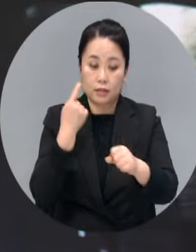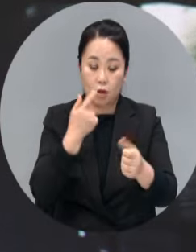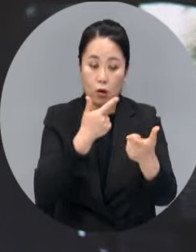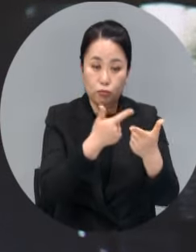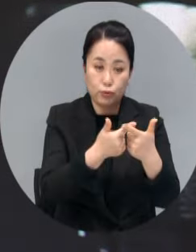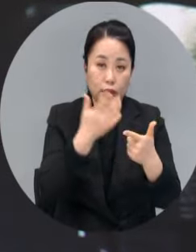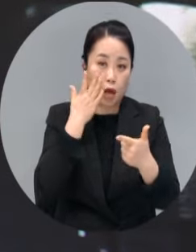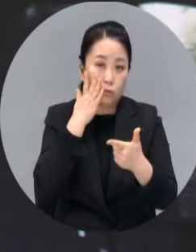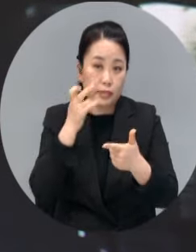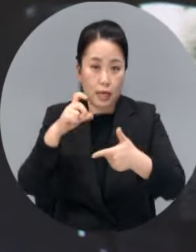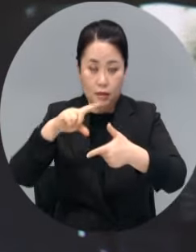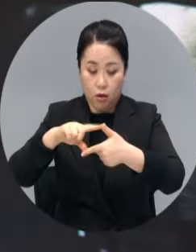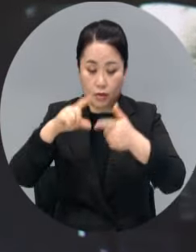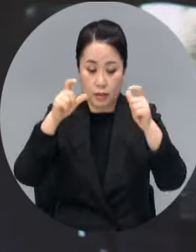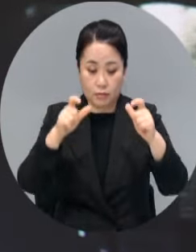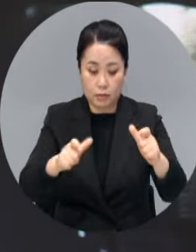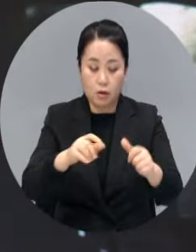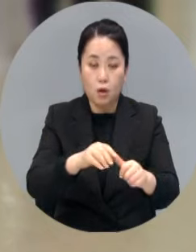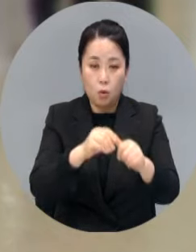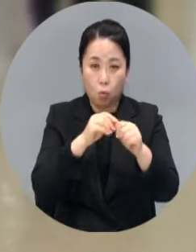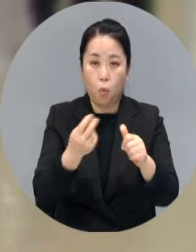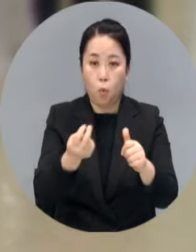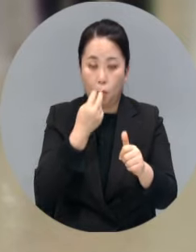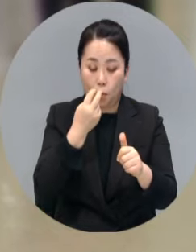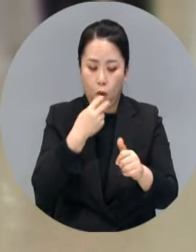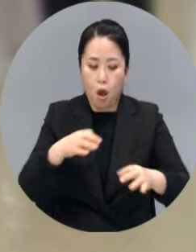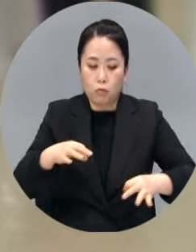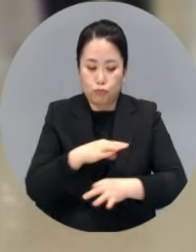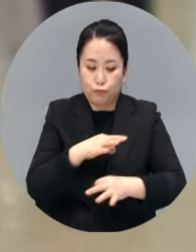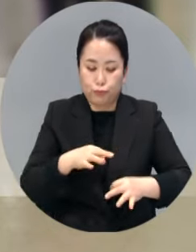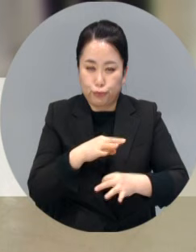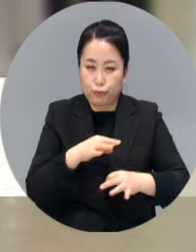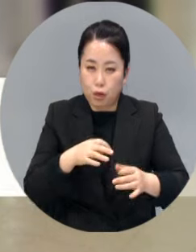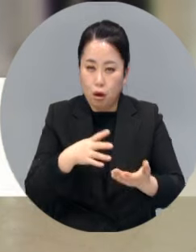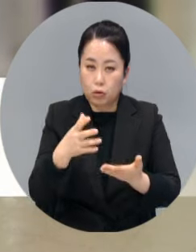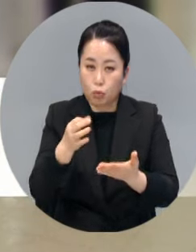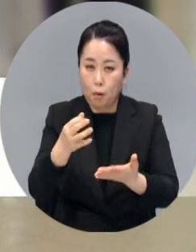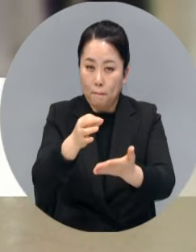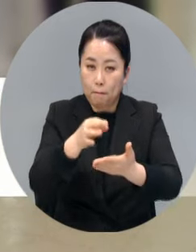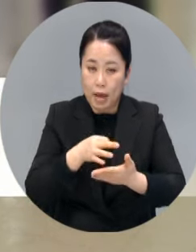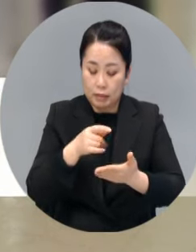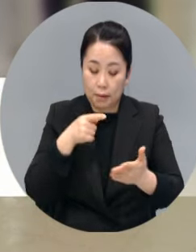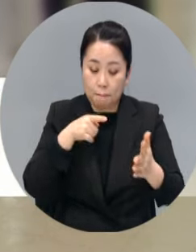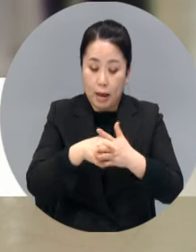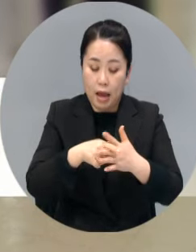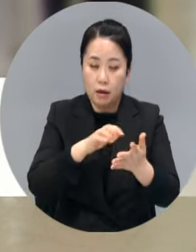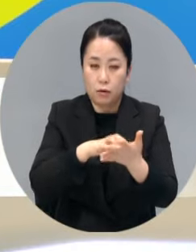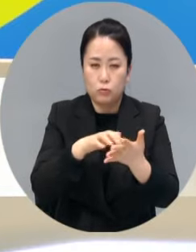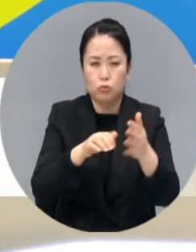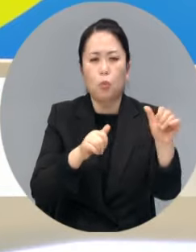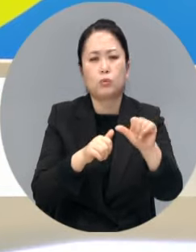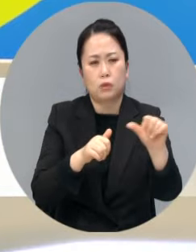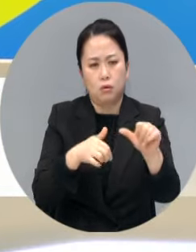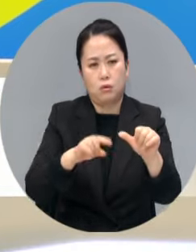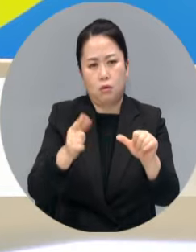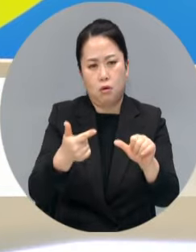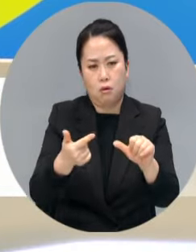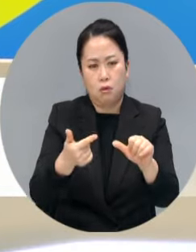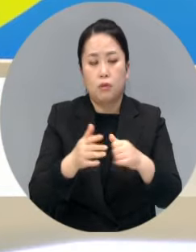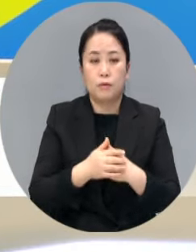지난해 부산과 울산, 경남 지역의 고용보험 부정수급 적발 건수가 5천 건에 달하는 것으로